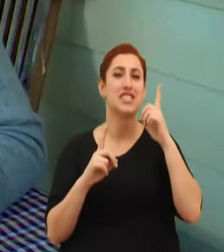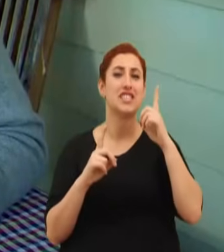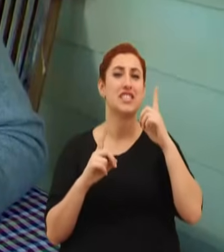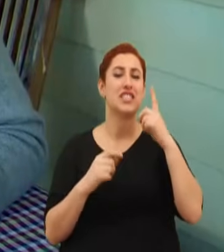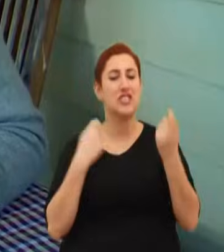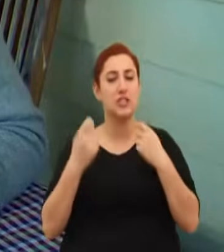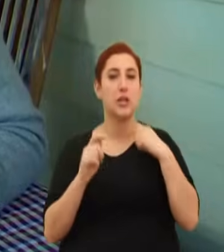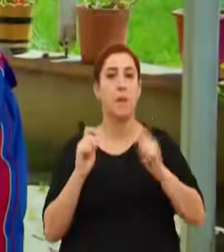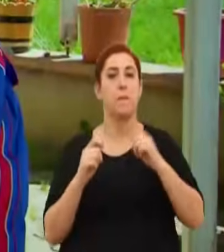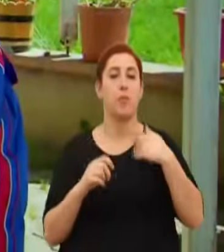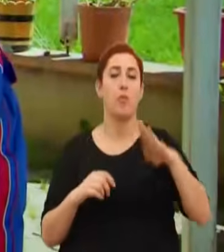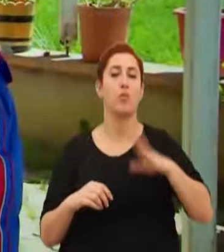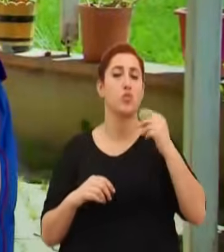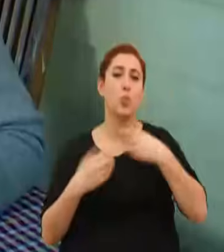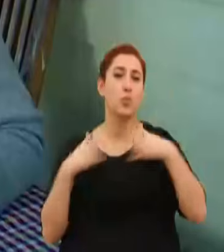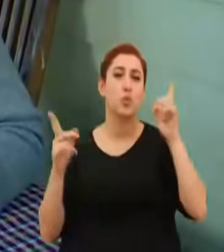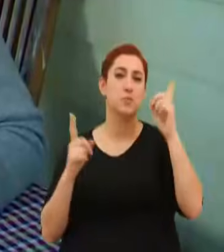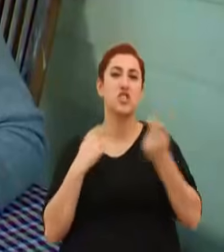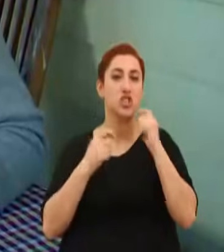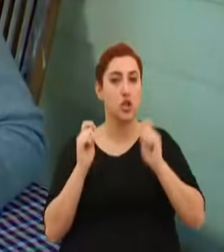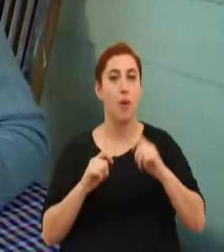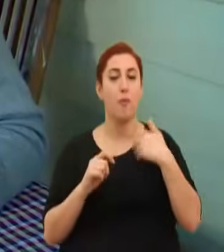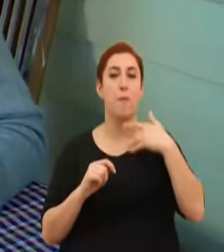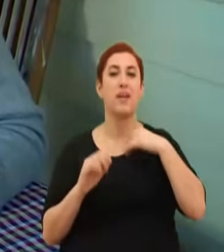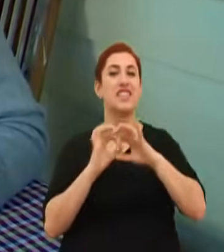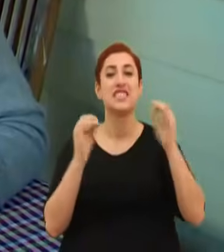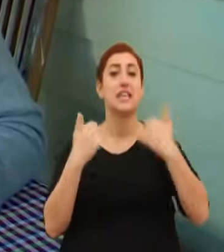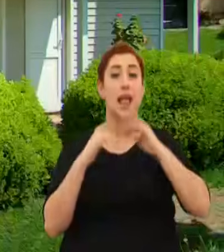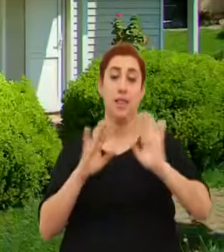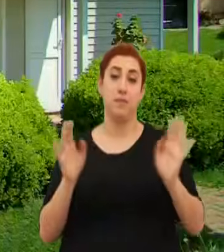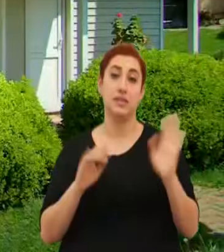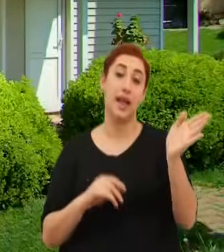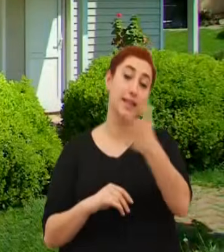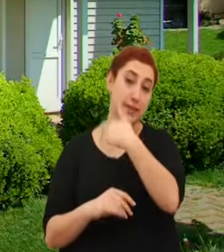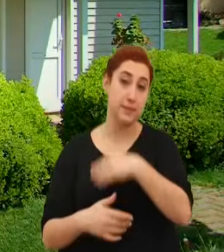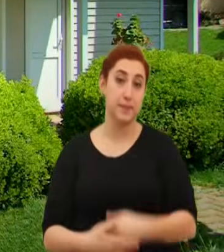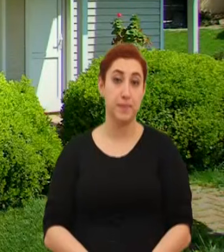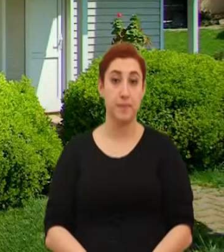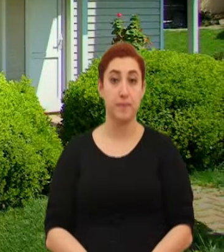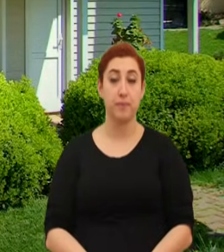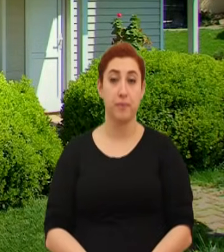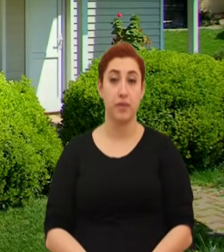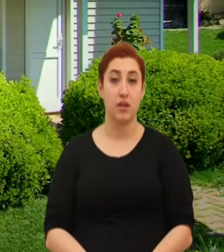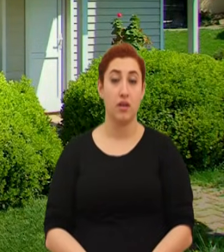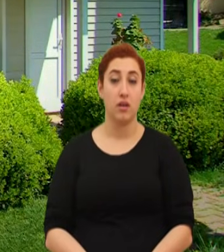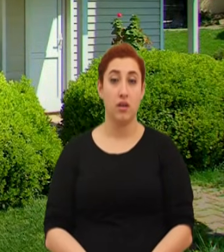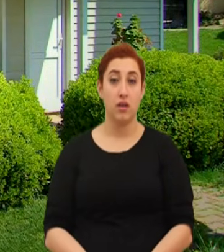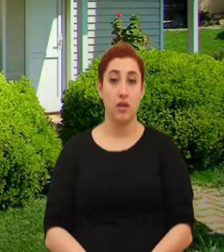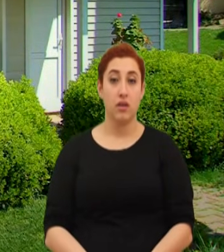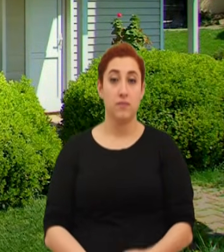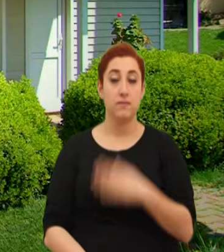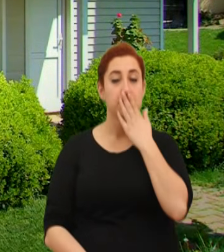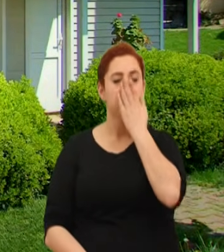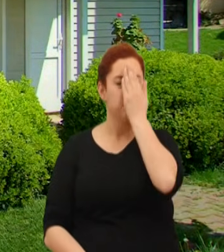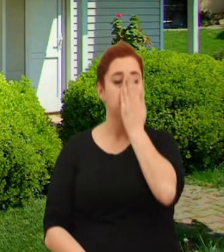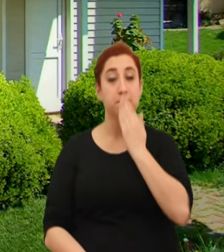için uğraşıyorum oğlum. Çok büyük bir iş için uğraşıyorum. Bana sakın geleyim deme. Hadi yürü git şimdi. Babasının bu hallerine alışık